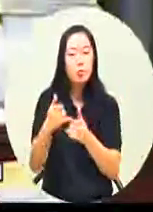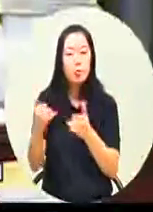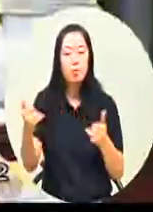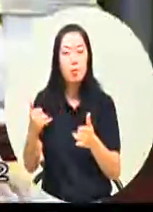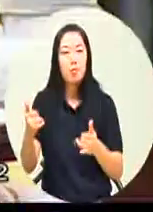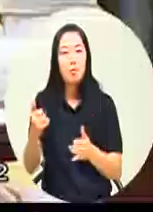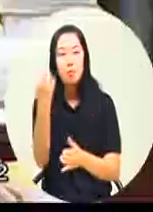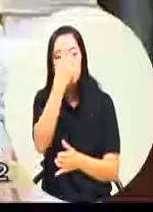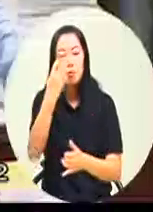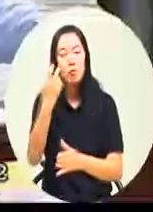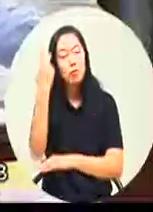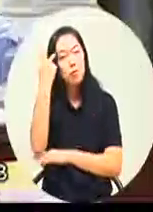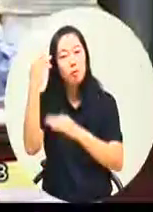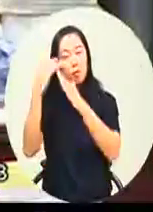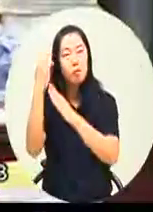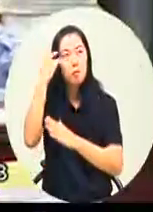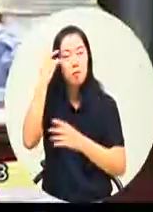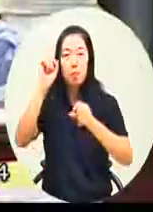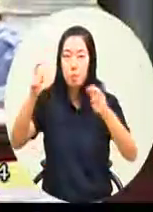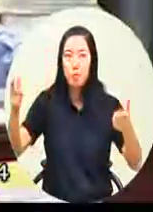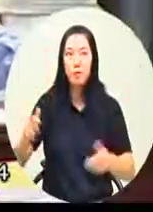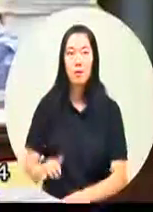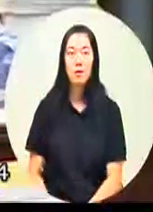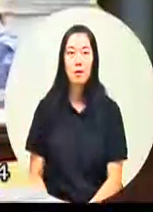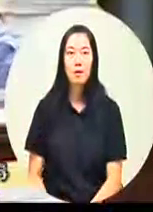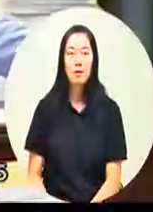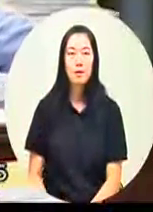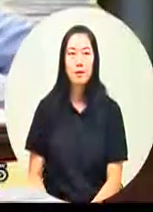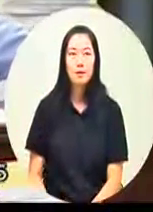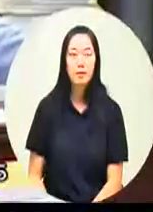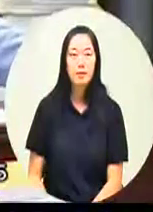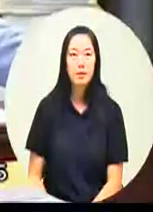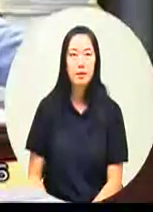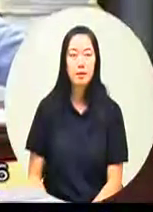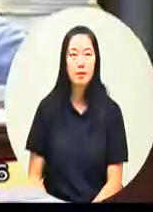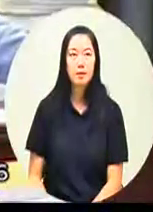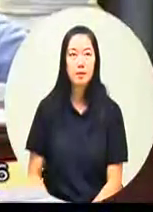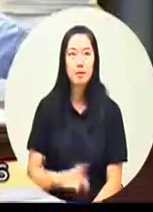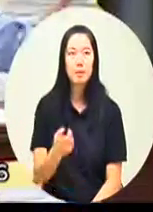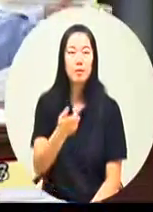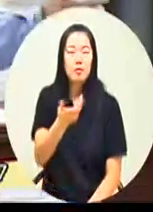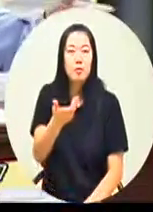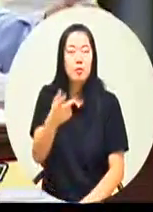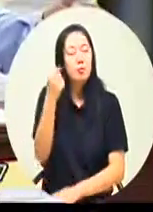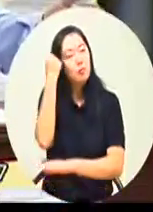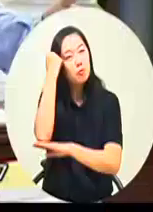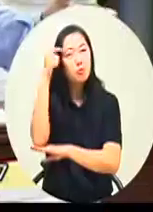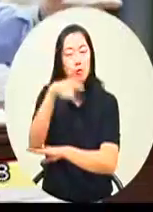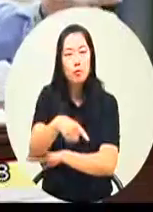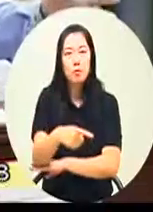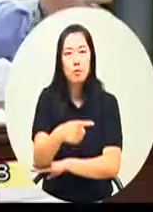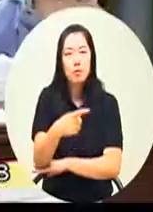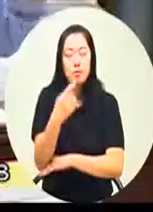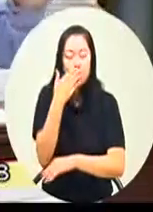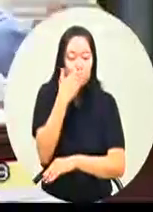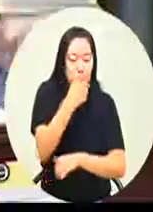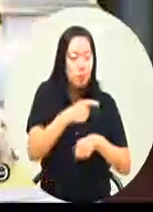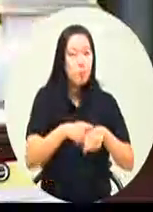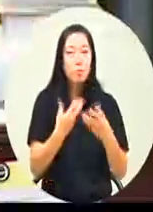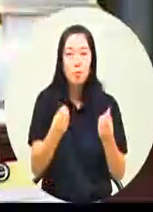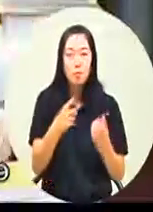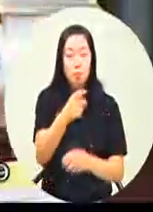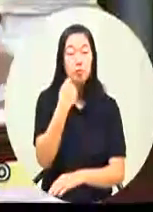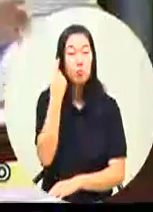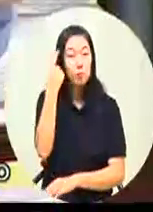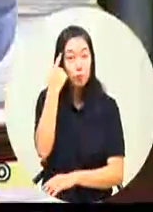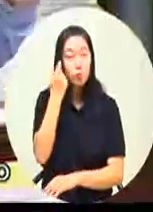客，因为住在那边坦白讲根本没有隐秘性，没有个人隐秘性，那你会愿意住在那